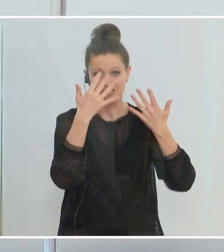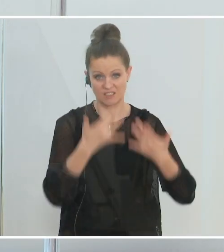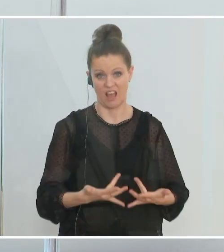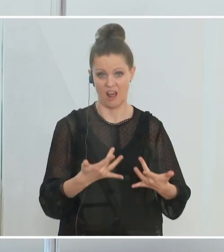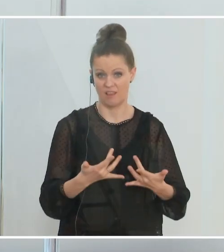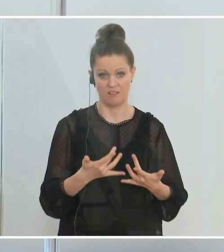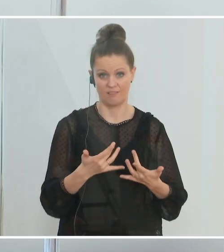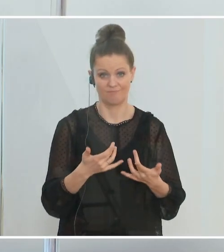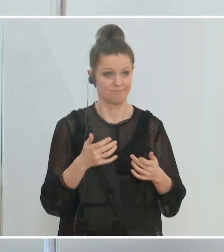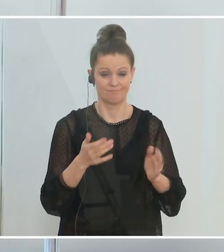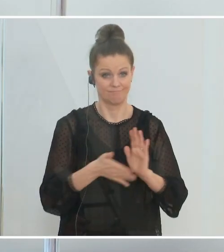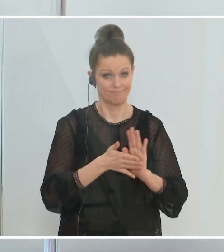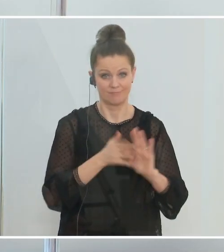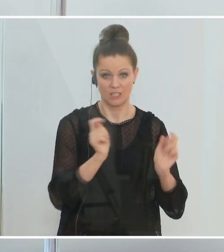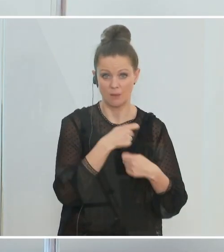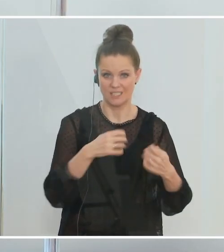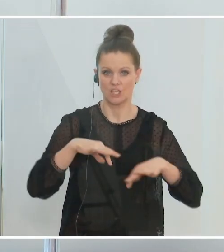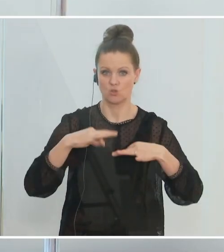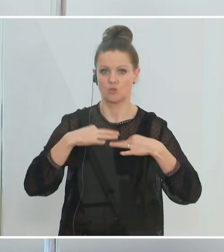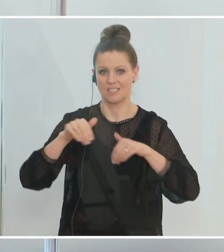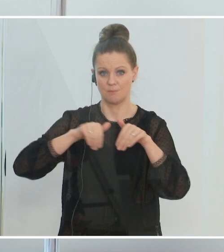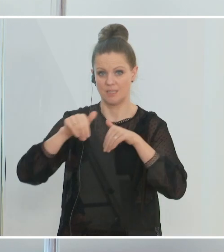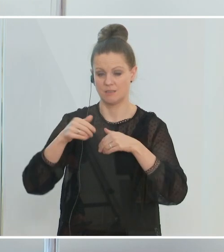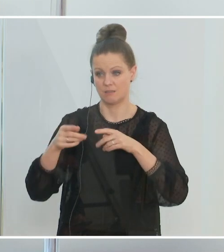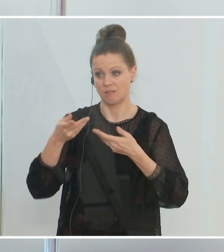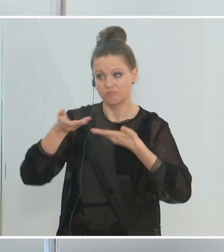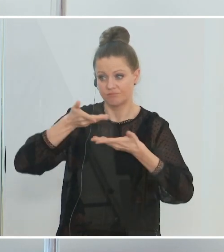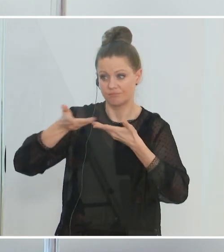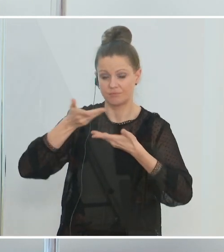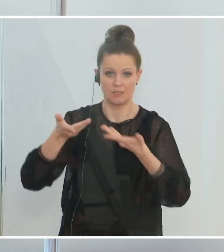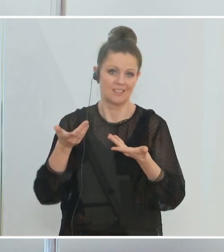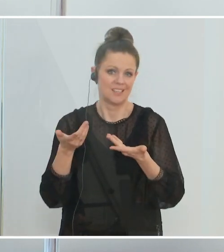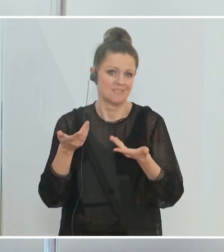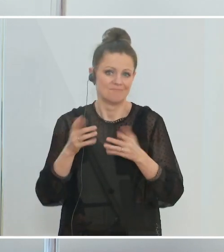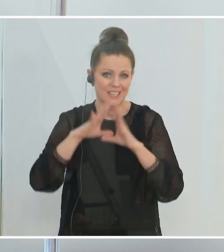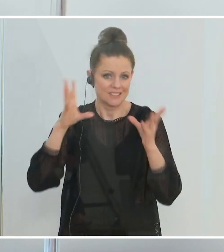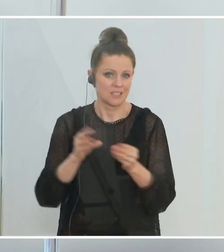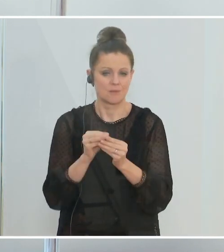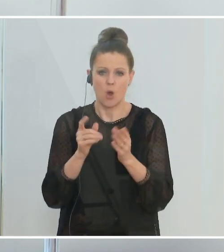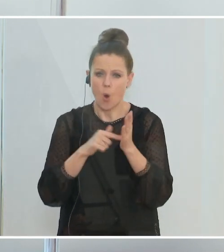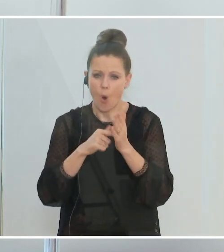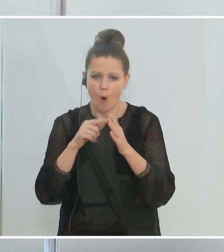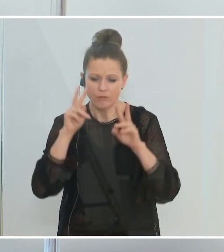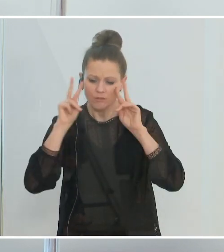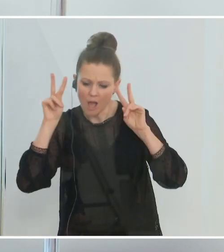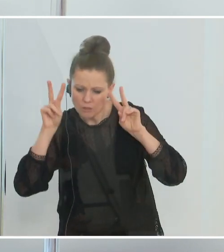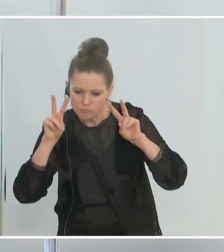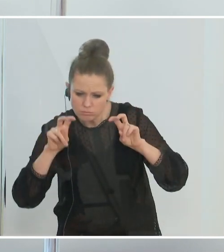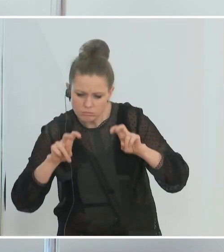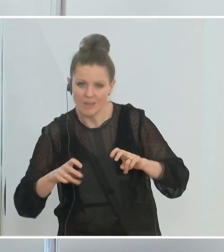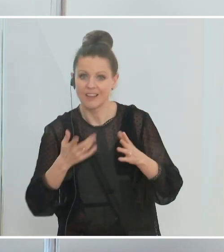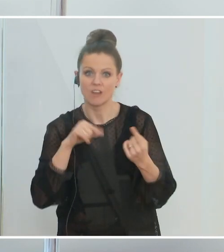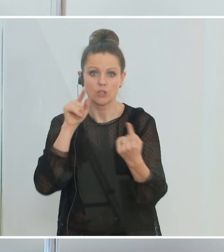ich das Thema natürlich bespreche, wo wir insgesamt oft natürlich genauer Nachschau halten wollen, welche